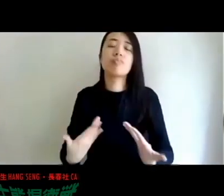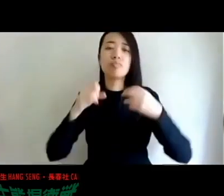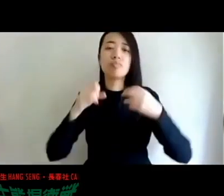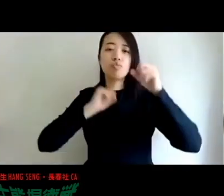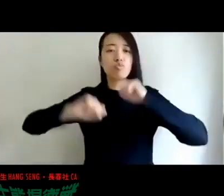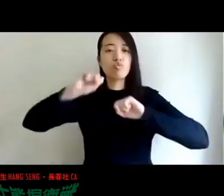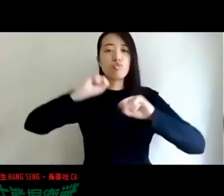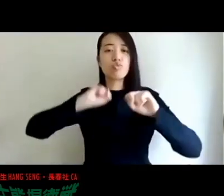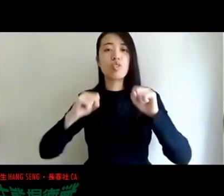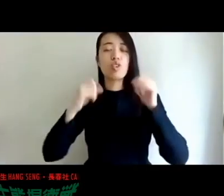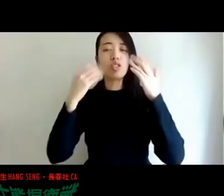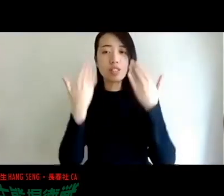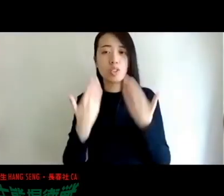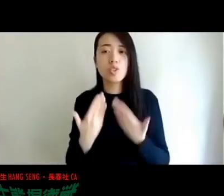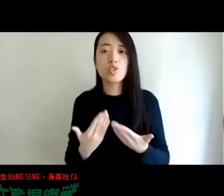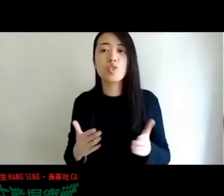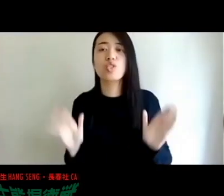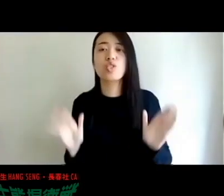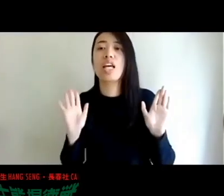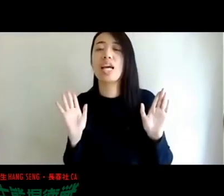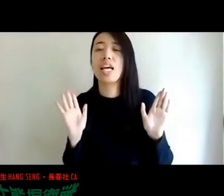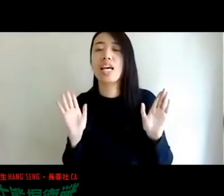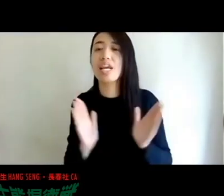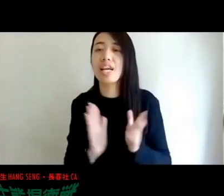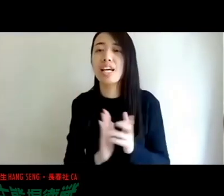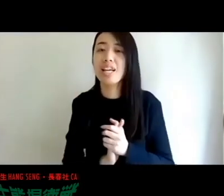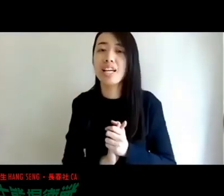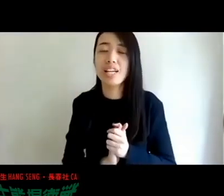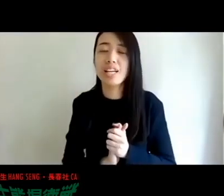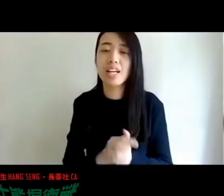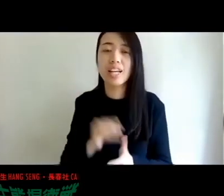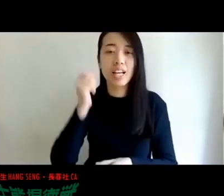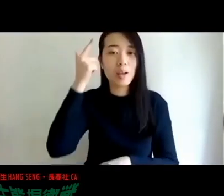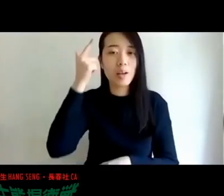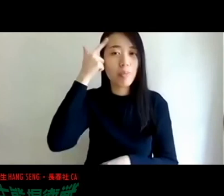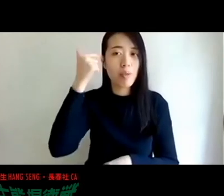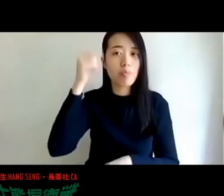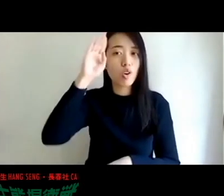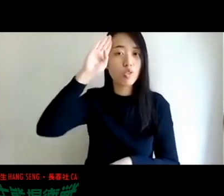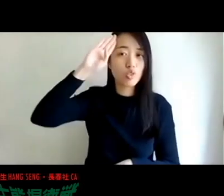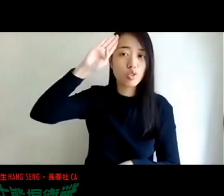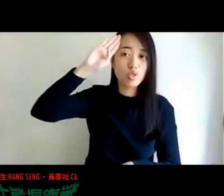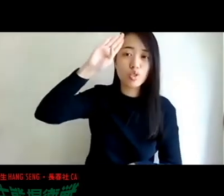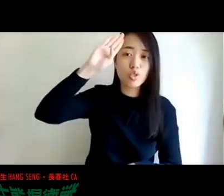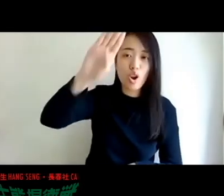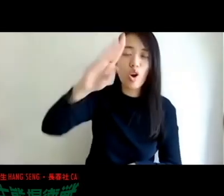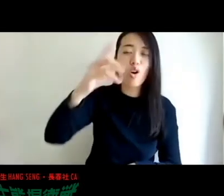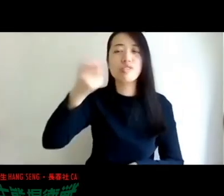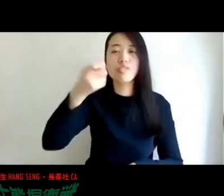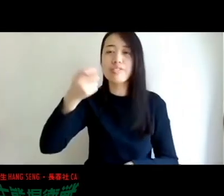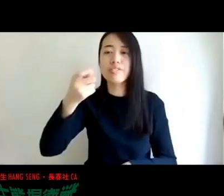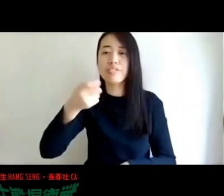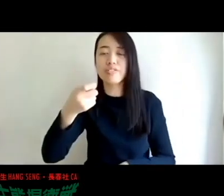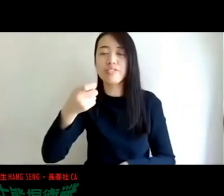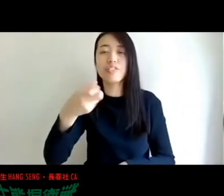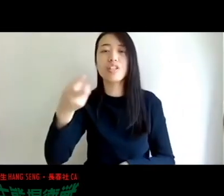今日嘅生態行啦。咁希望將來我哋好快可以咧喺